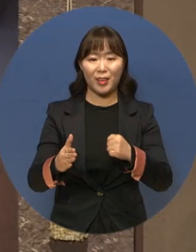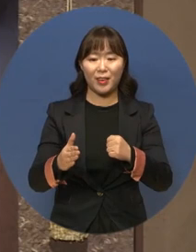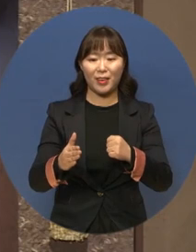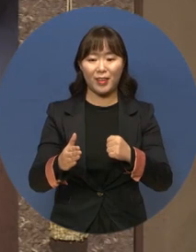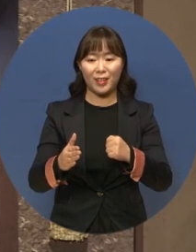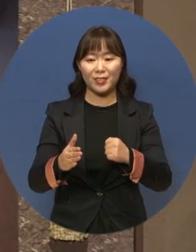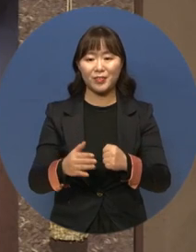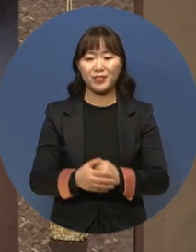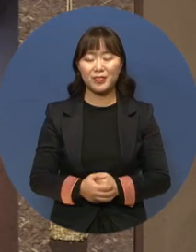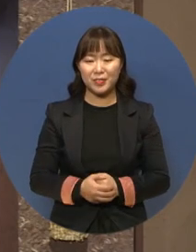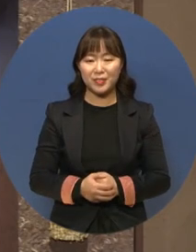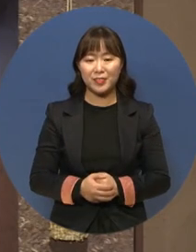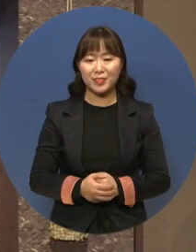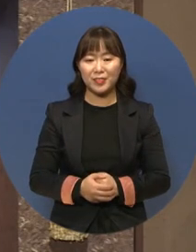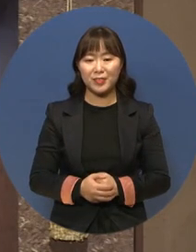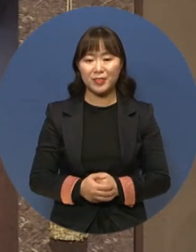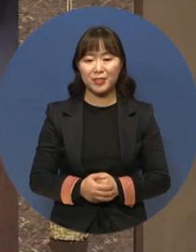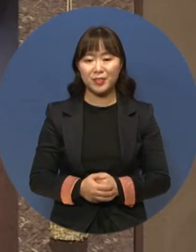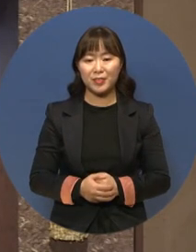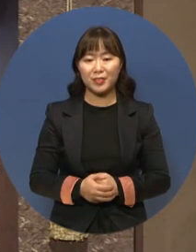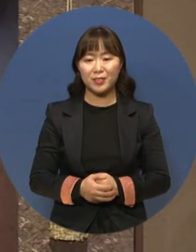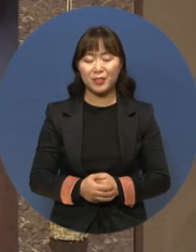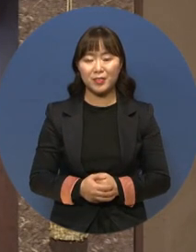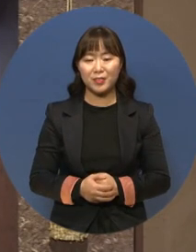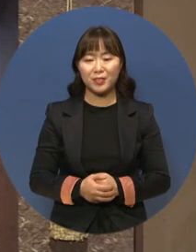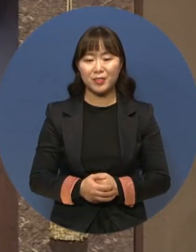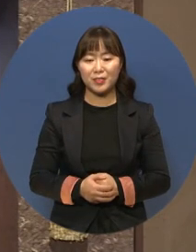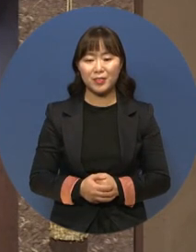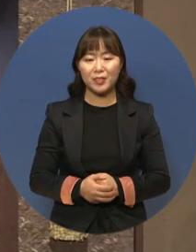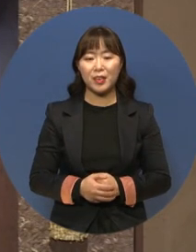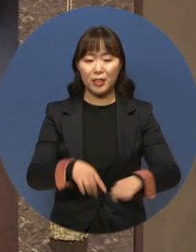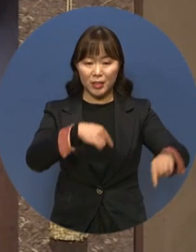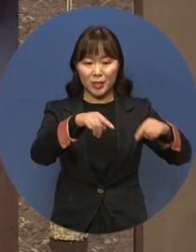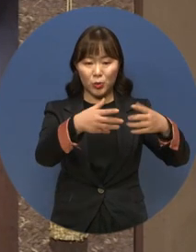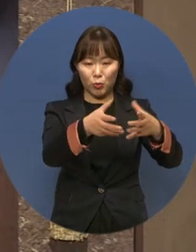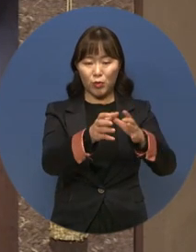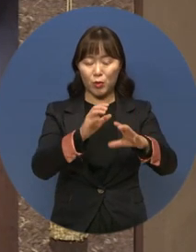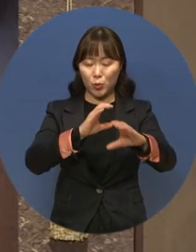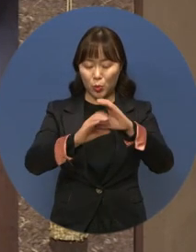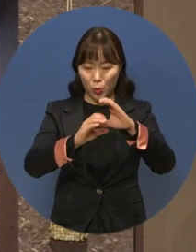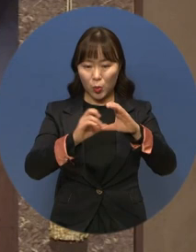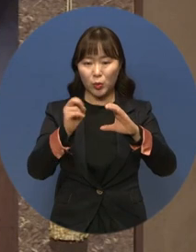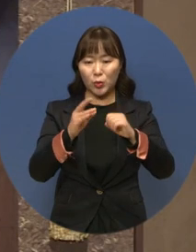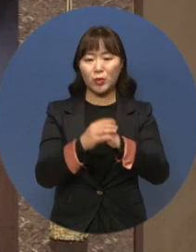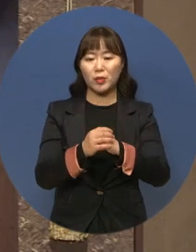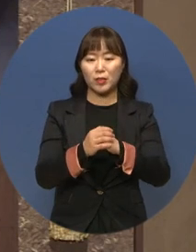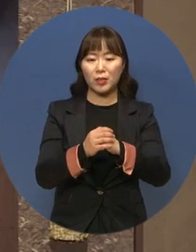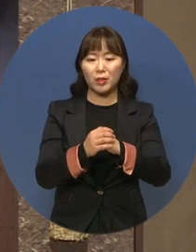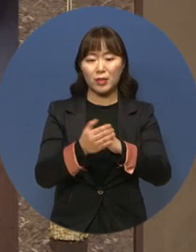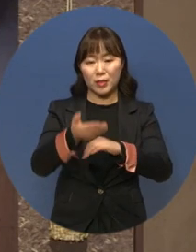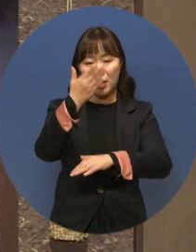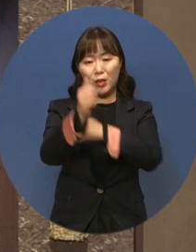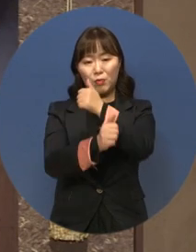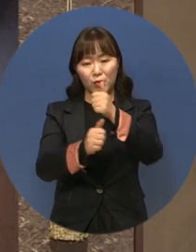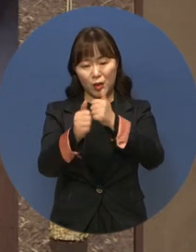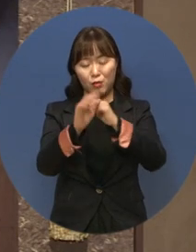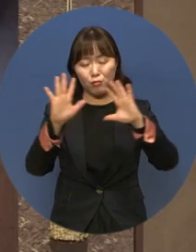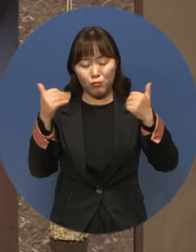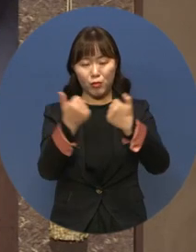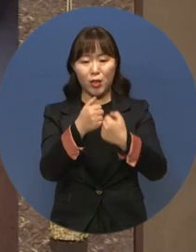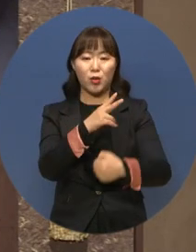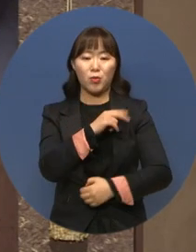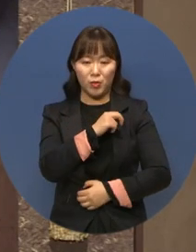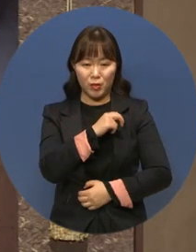오래 됐기 때문에 네. 어쨌든 지도부하고 소통이나 뭐 각 그 상임위의